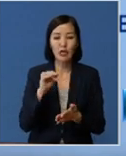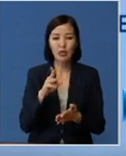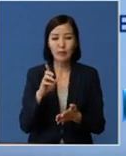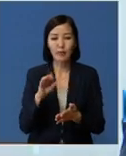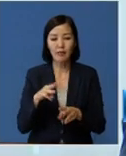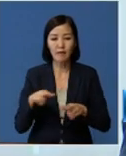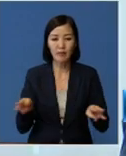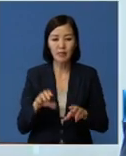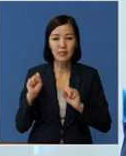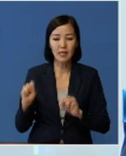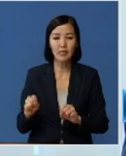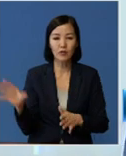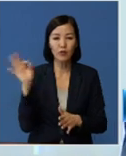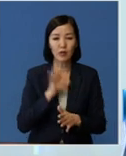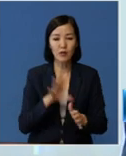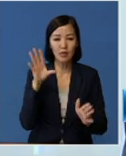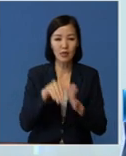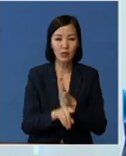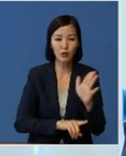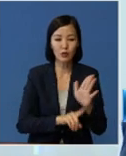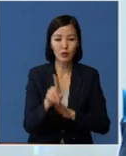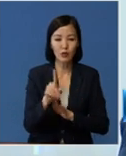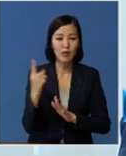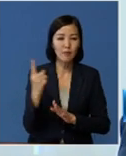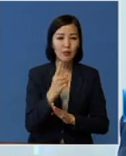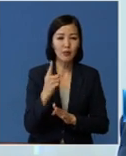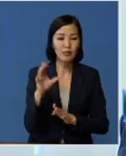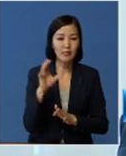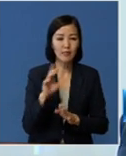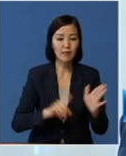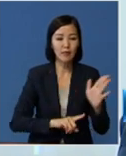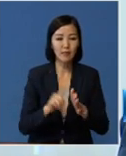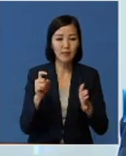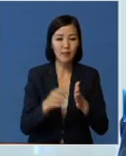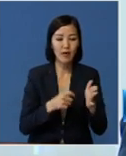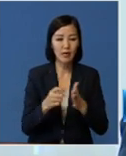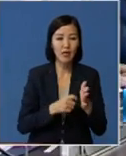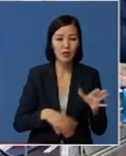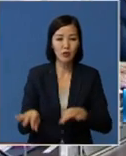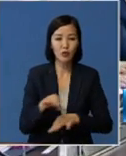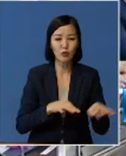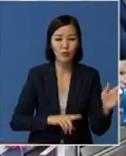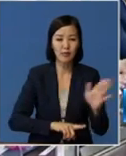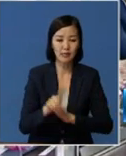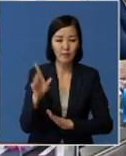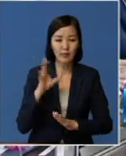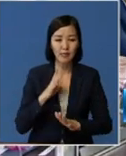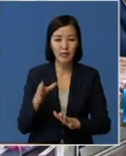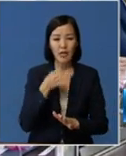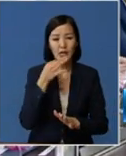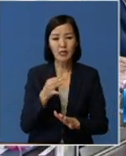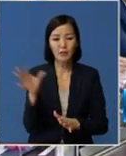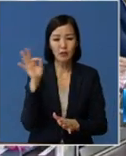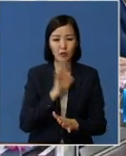ақпарынша сақтандыруды тиімді түрде енгізу үшін 1 қыркүйектен бастап Қарағанды облысында пилоттық жоба іске қосылады. Тәжірибенің